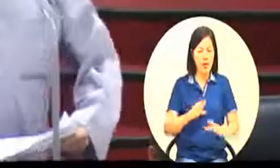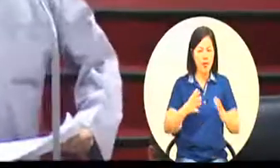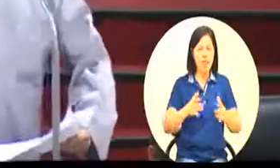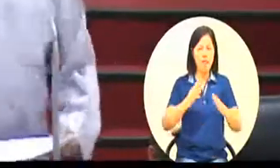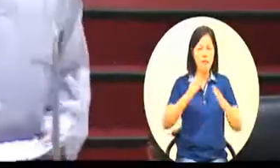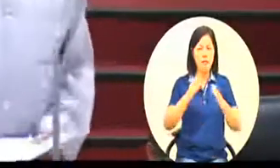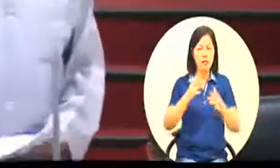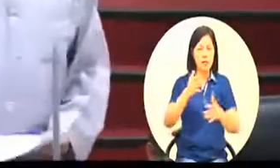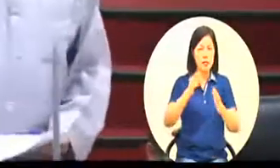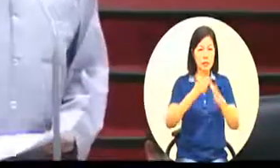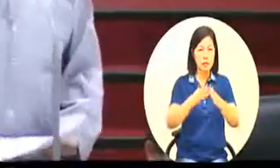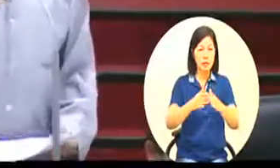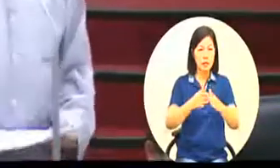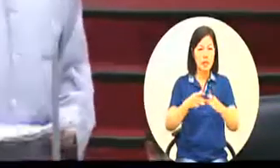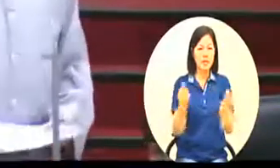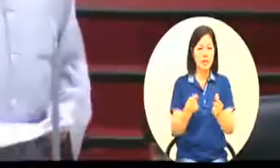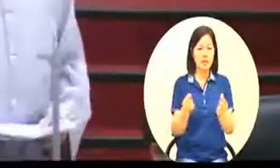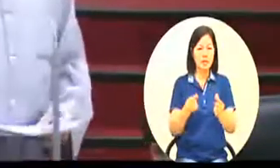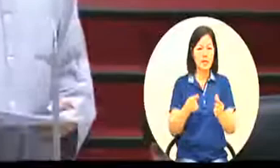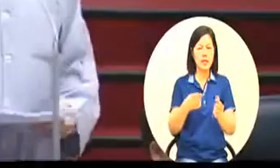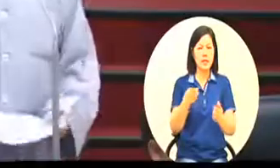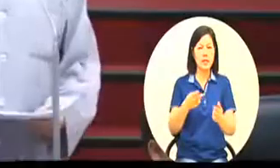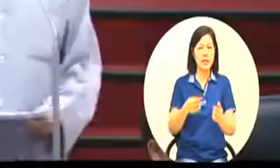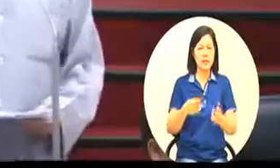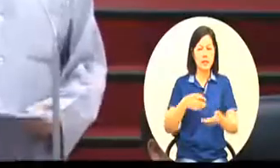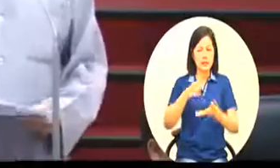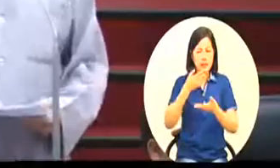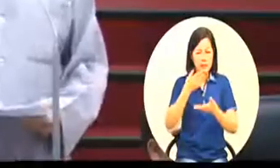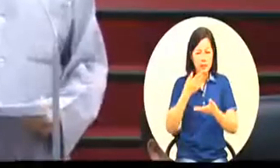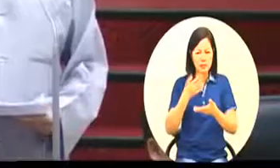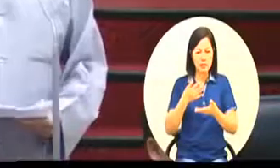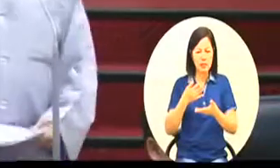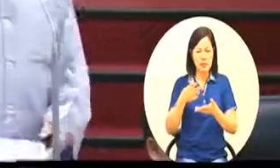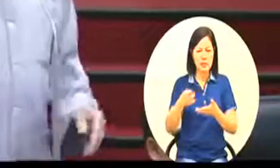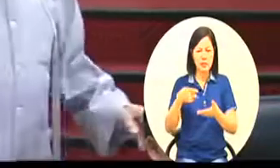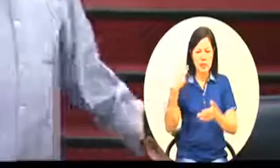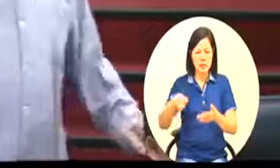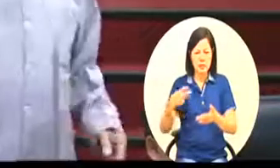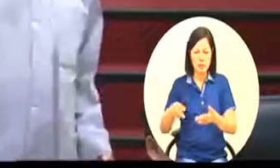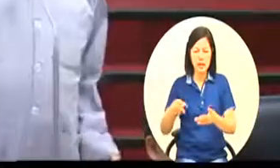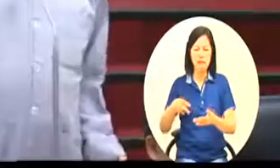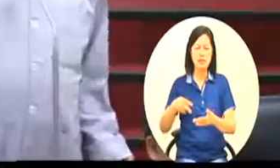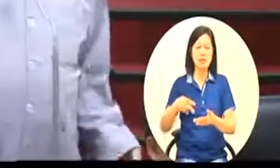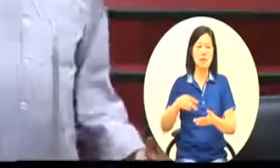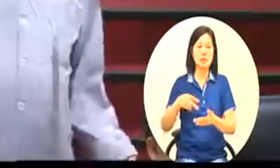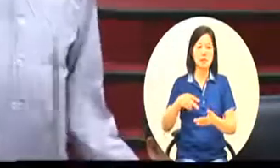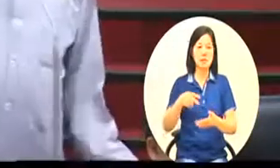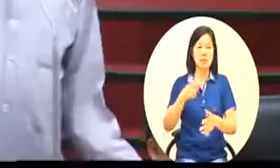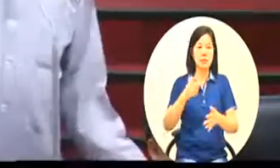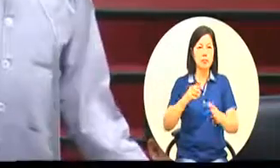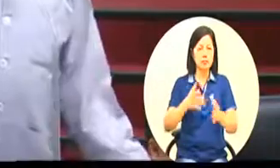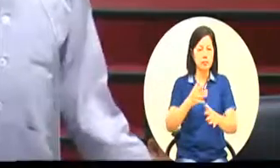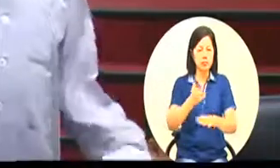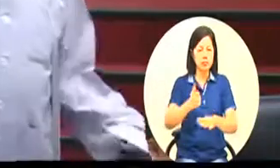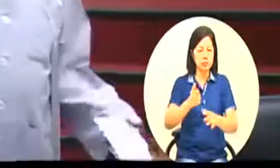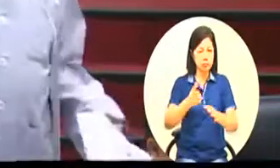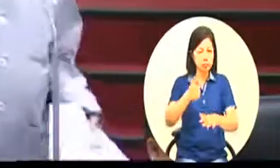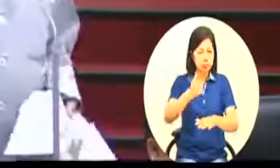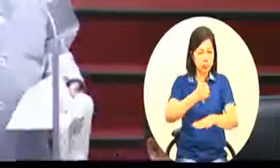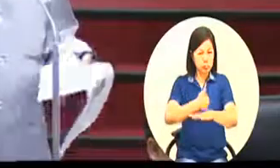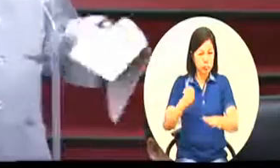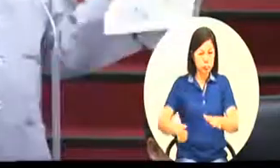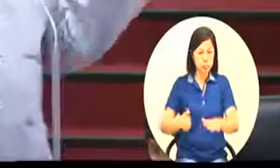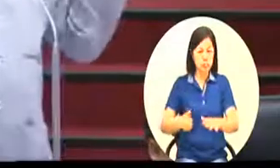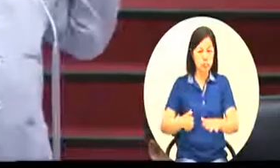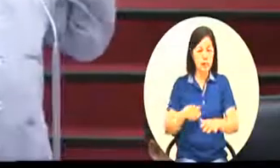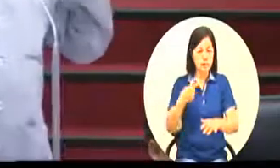那个白两嘴一崩，总统就落台啊，搞遐严重。今仔日报纸报讲，你无条件